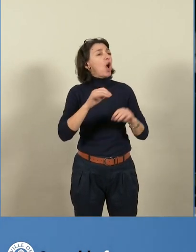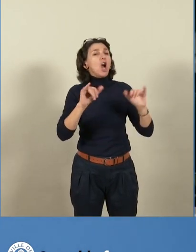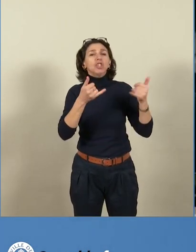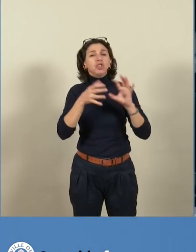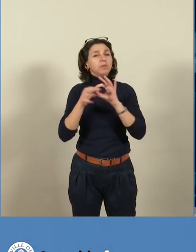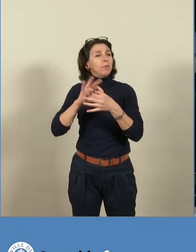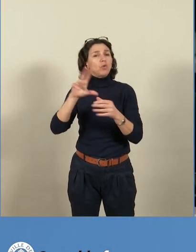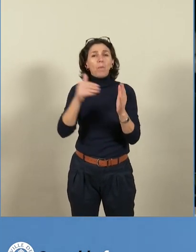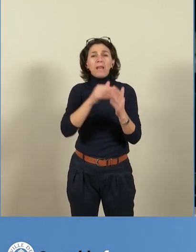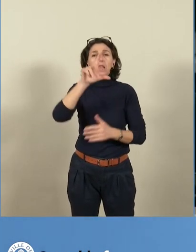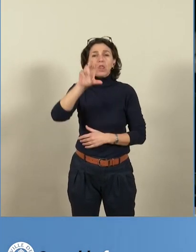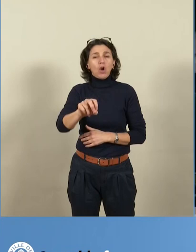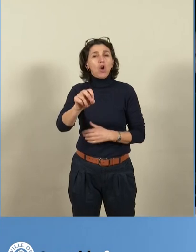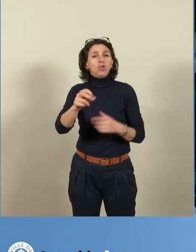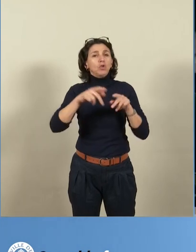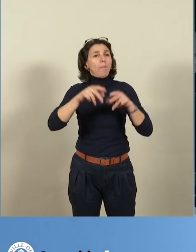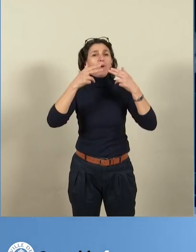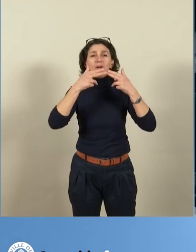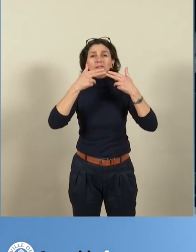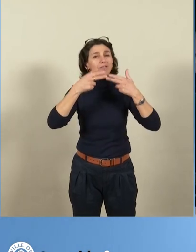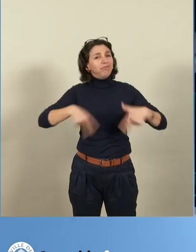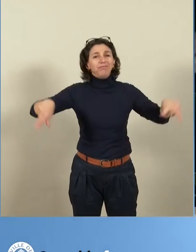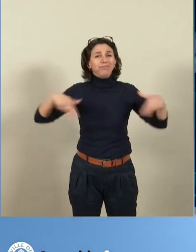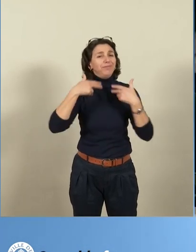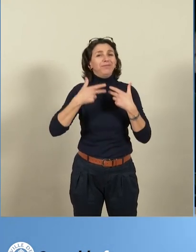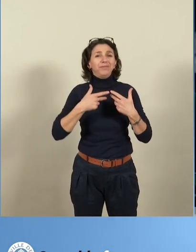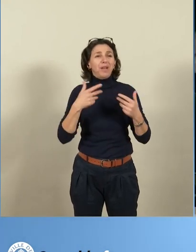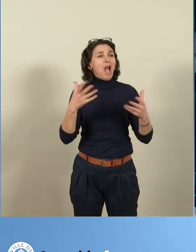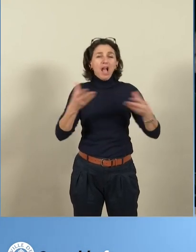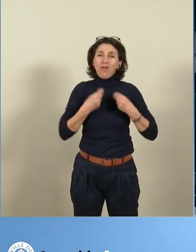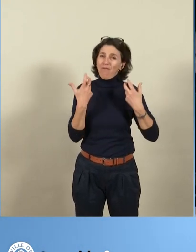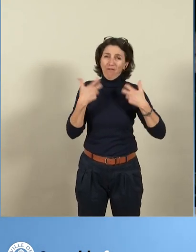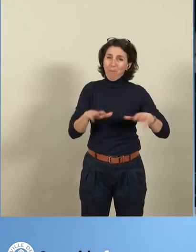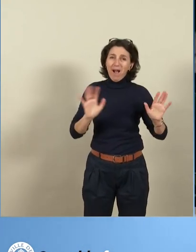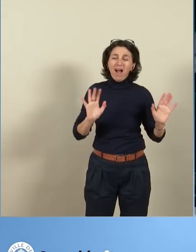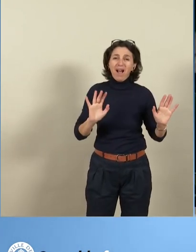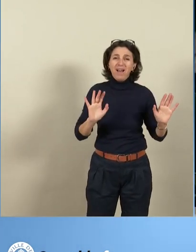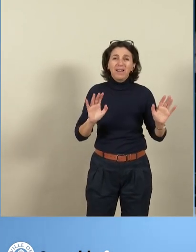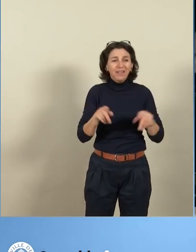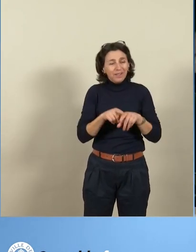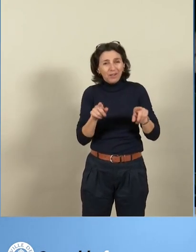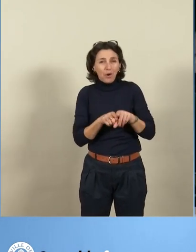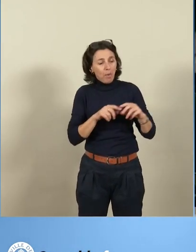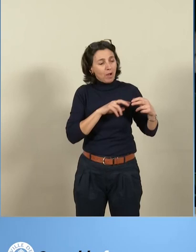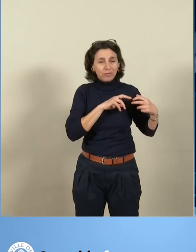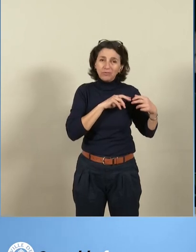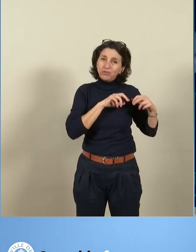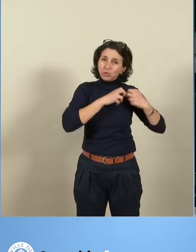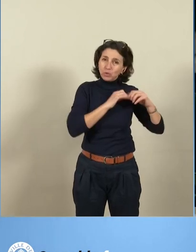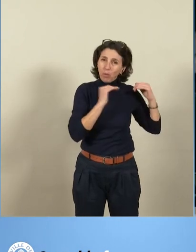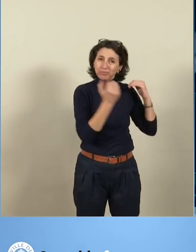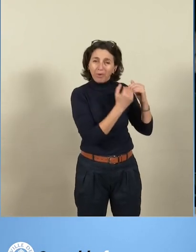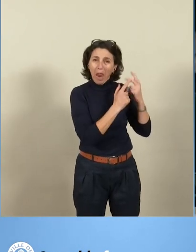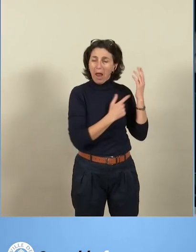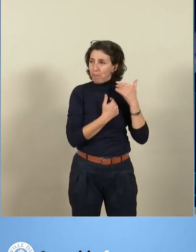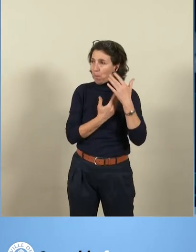accueill la sériéemonie d'ouverture vous ne voulez pas proposer vos vos infrastructures pour les Jos de 2030